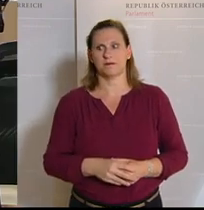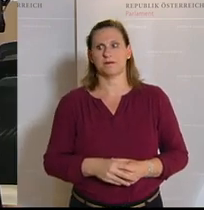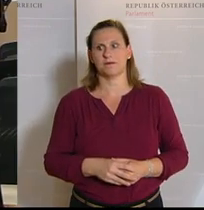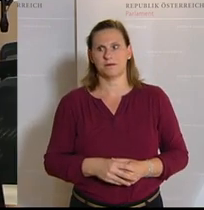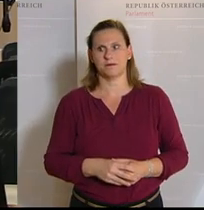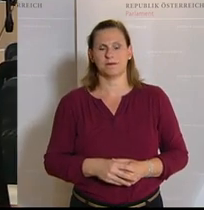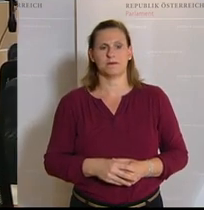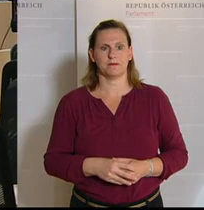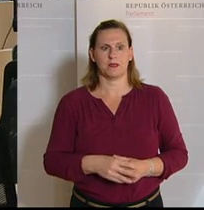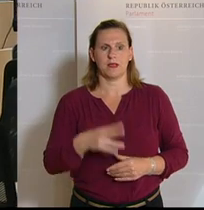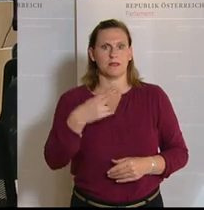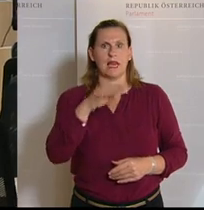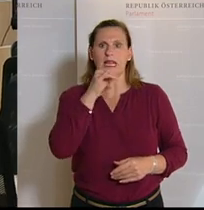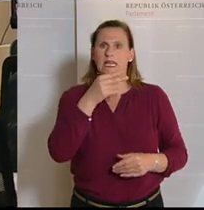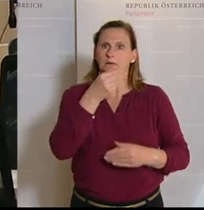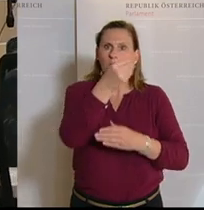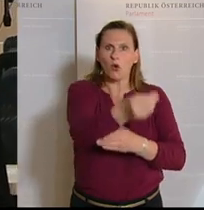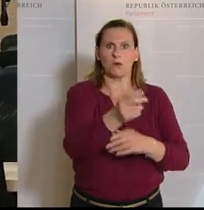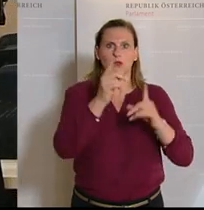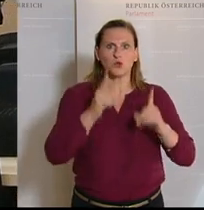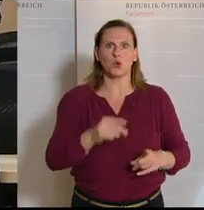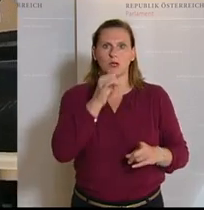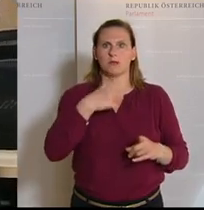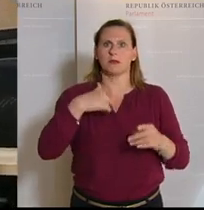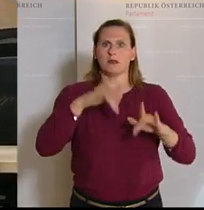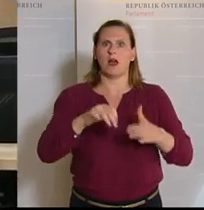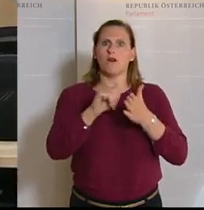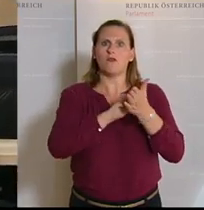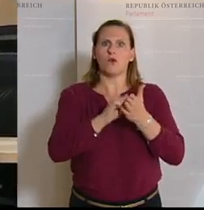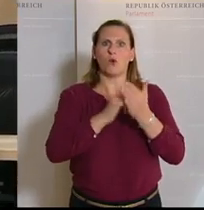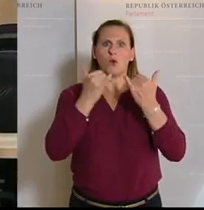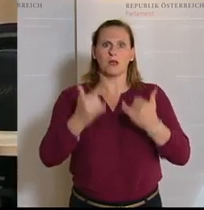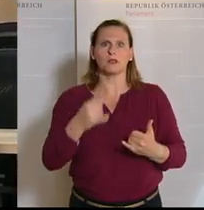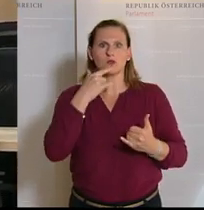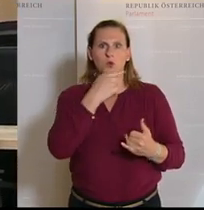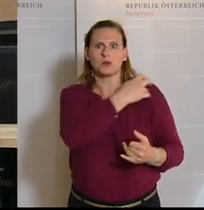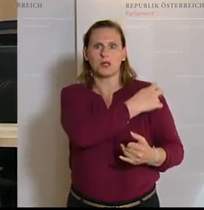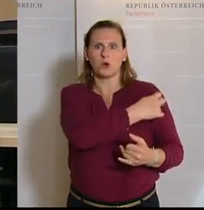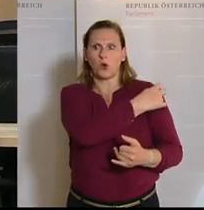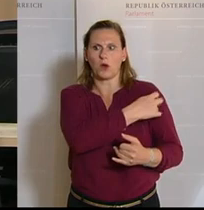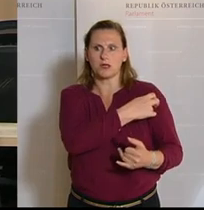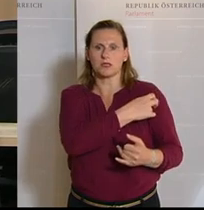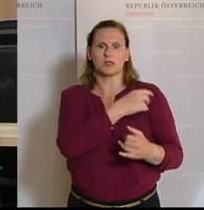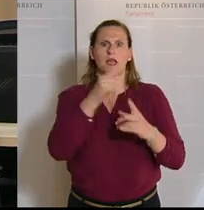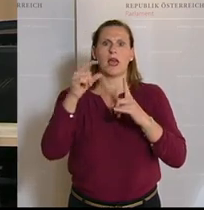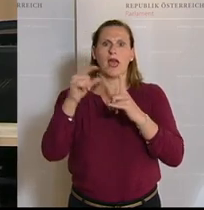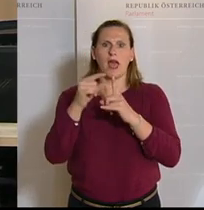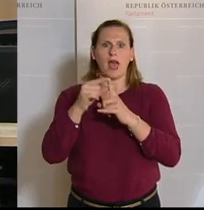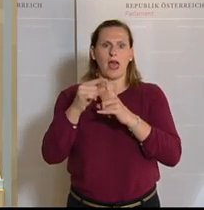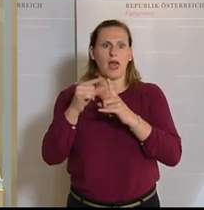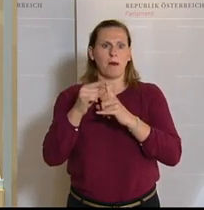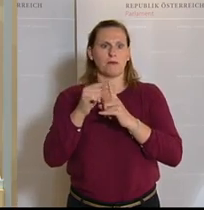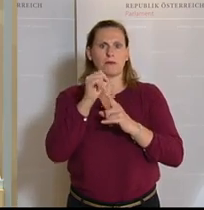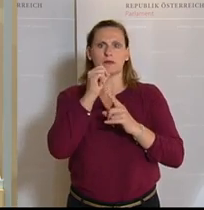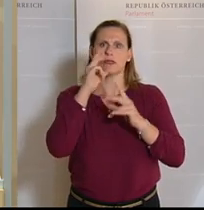Nein, das haben sie nicht. Und ich bin froh darüber, dass wir ein Rotes Kreuz haben, die diese App, die unbedenklich ist, die was